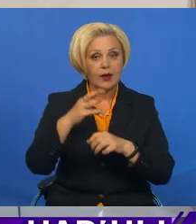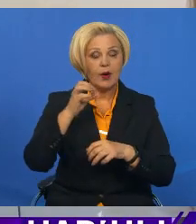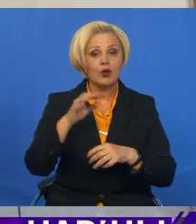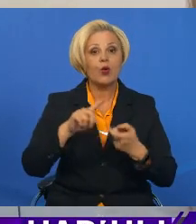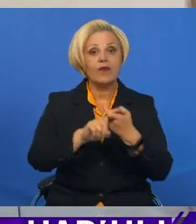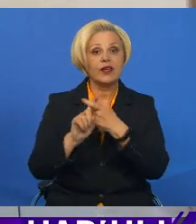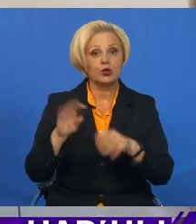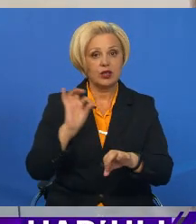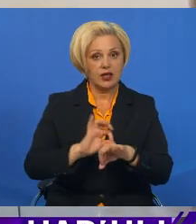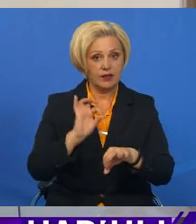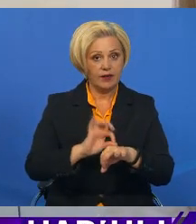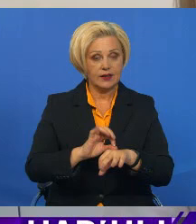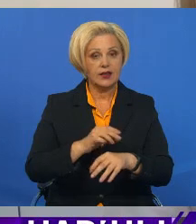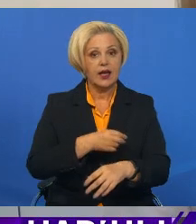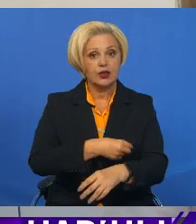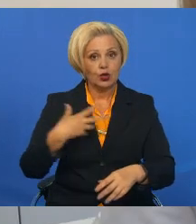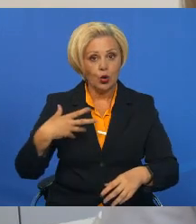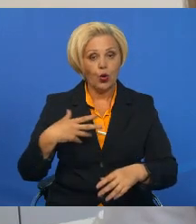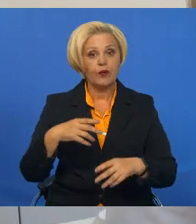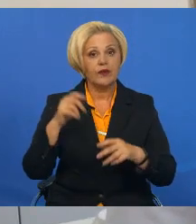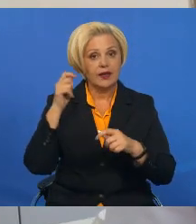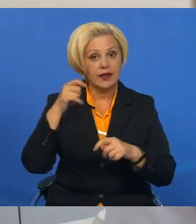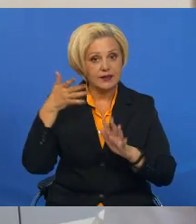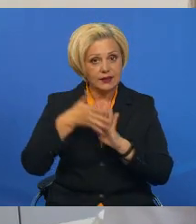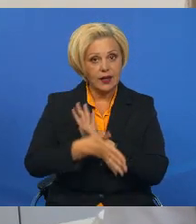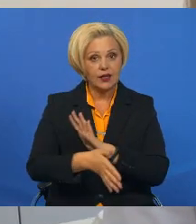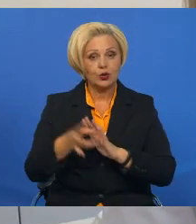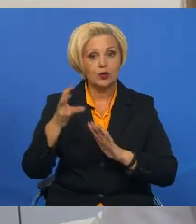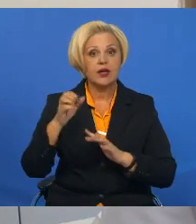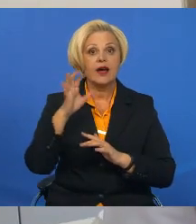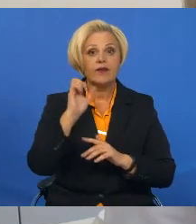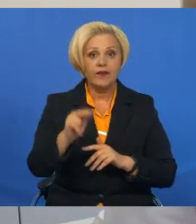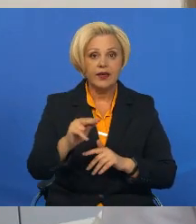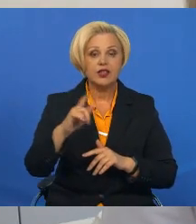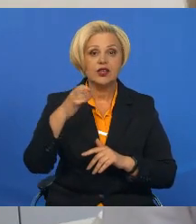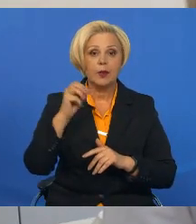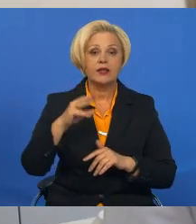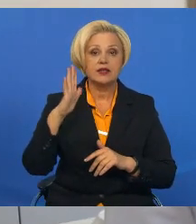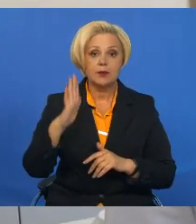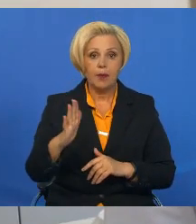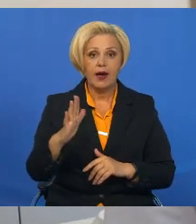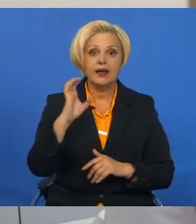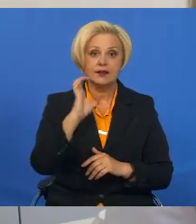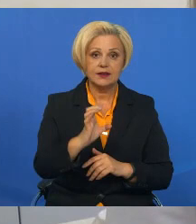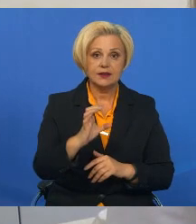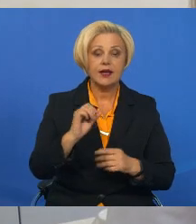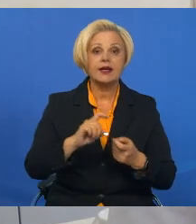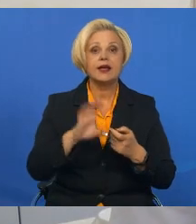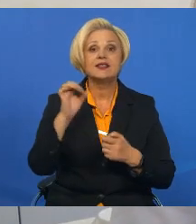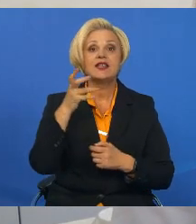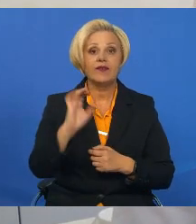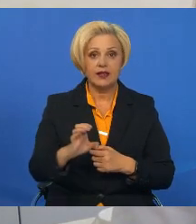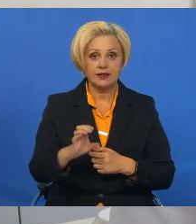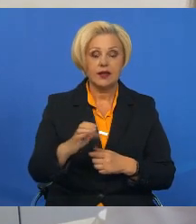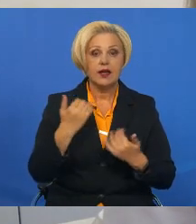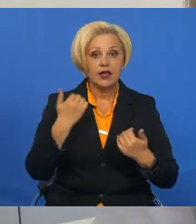вирусных инфекций. Донорская кровь у нас исследуется на ВИЧ, гепатит Б, С и сифилис. И